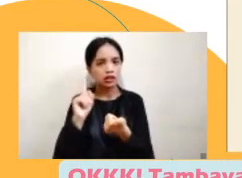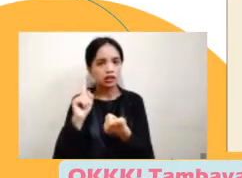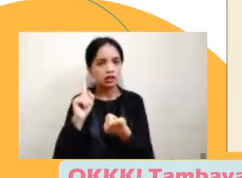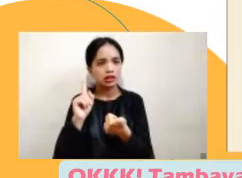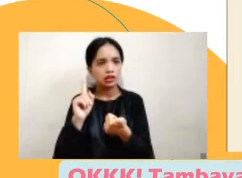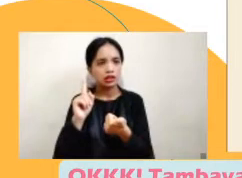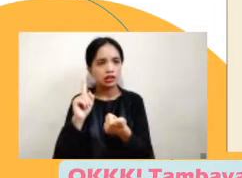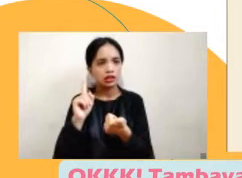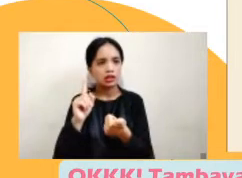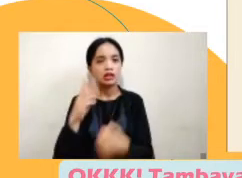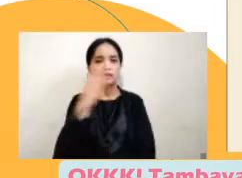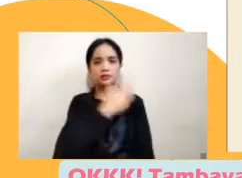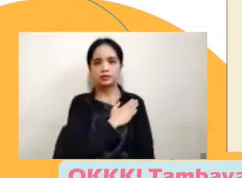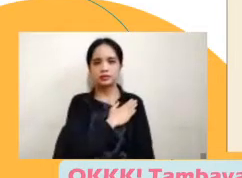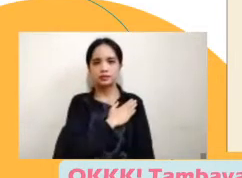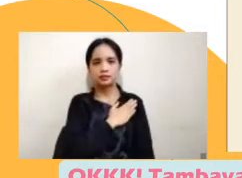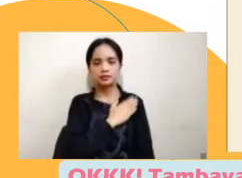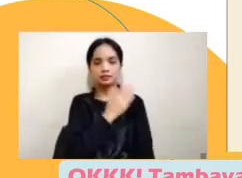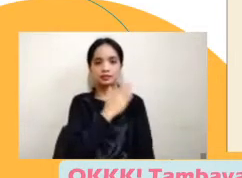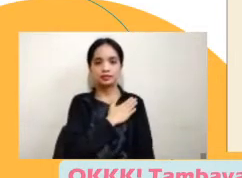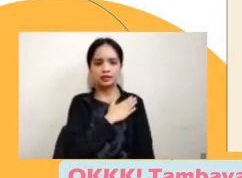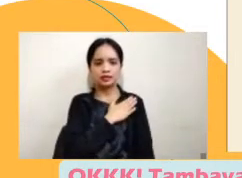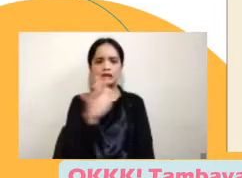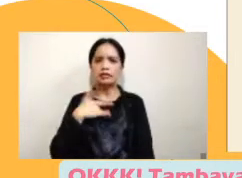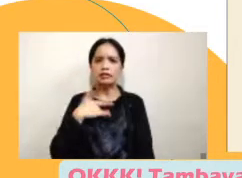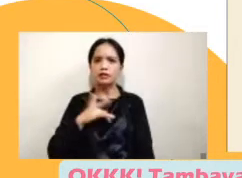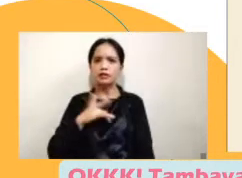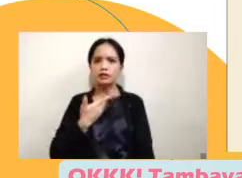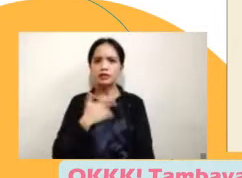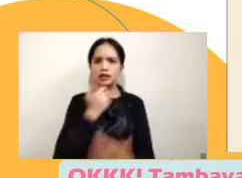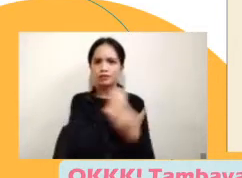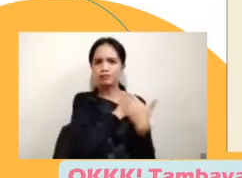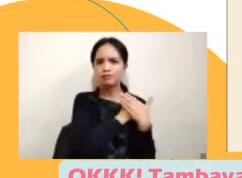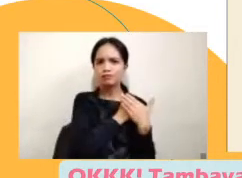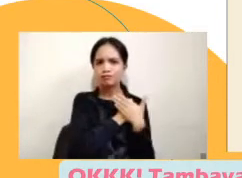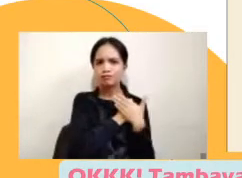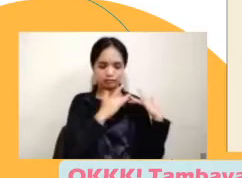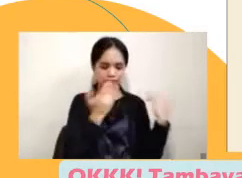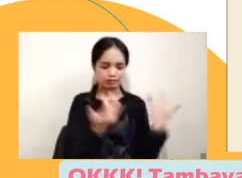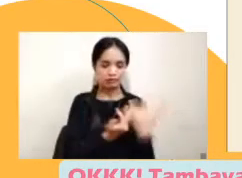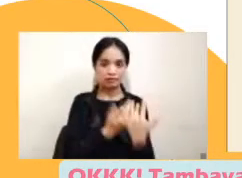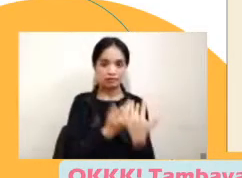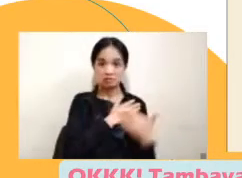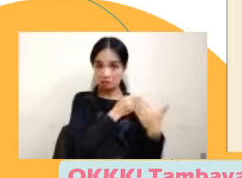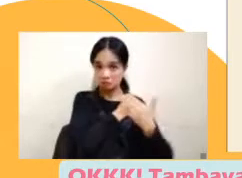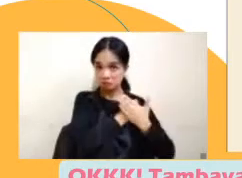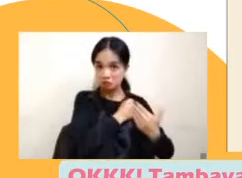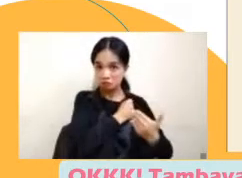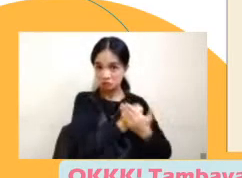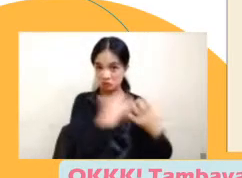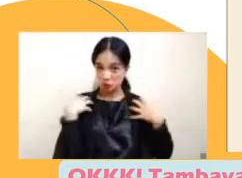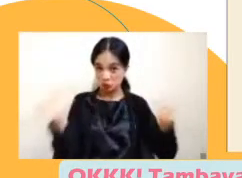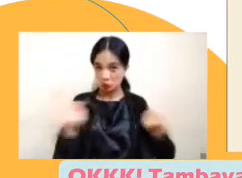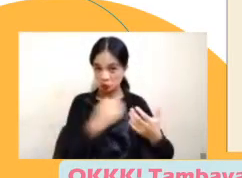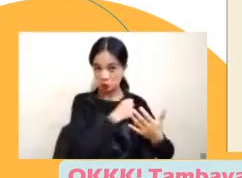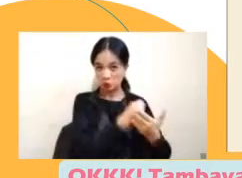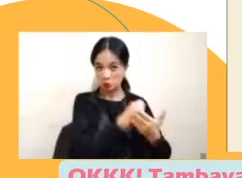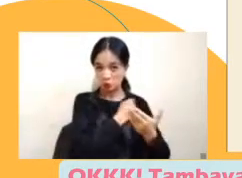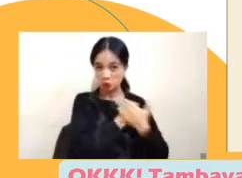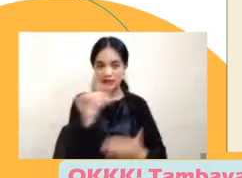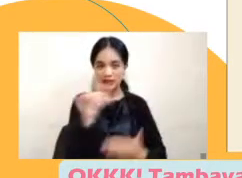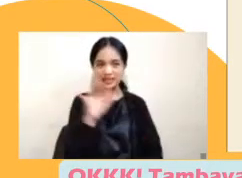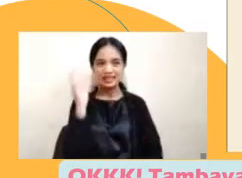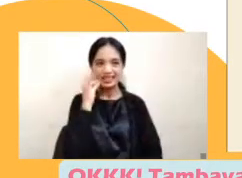ating puso, no? So pakiramdaman yung hangin yung mga puso. Malakas ba ang tibok nito katulad ng kay Ate Franz